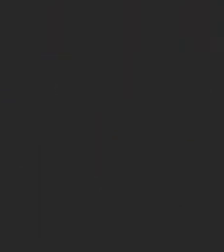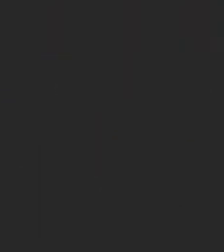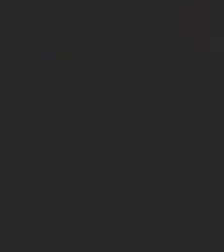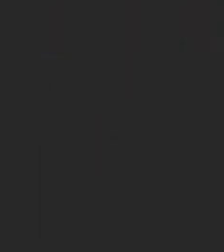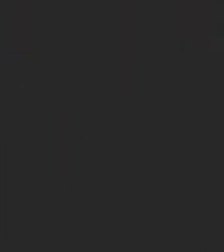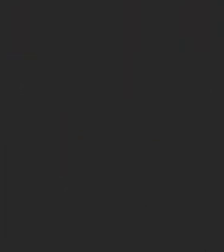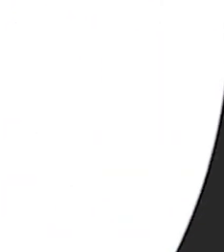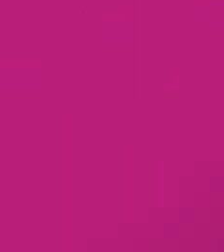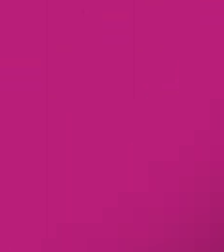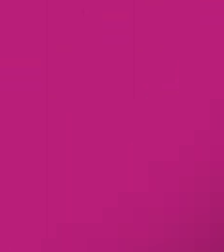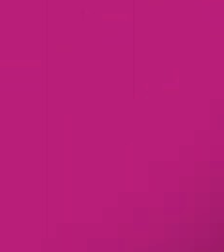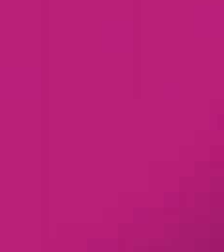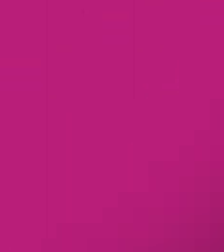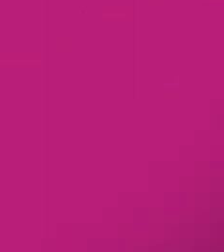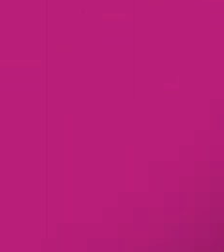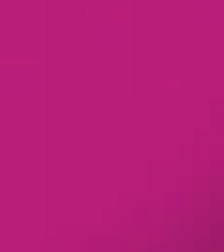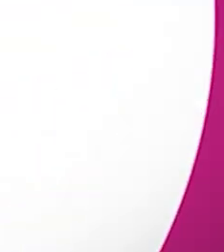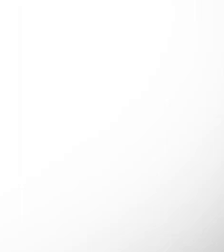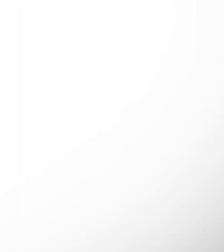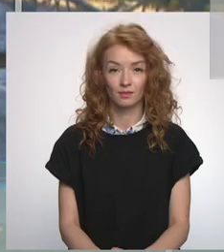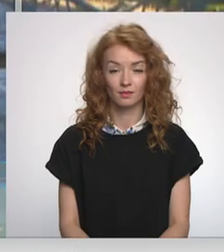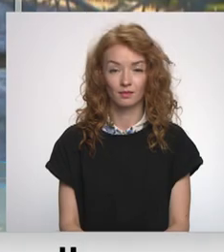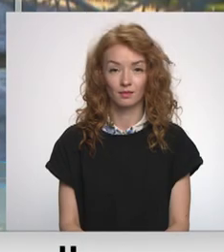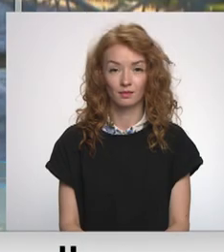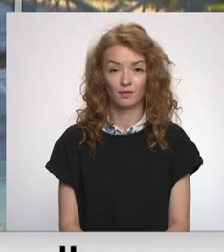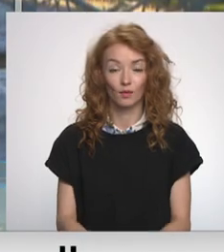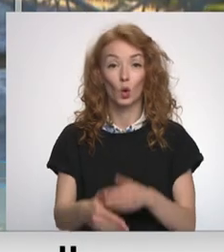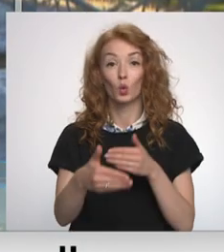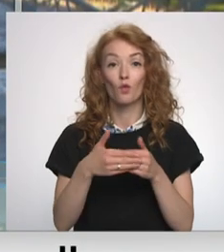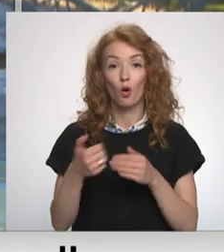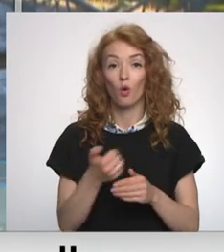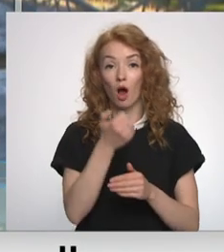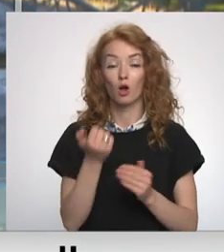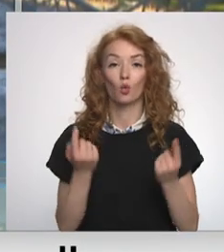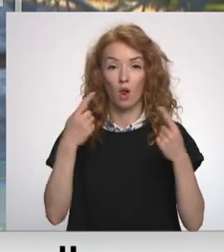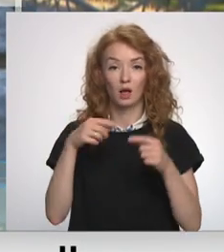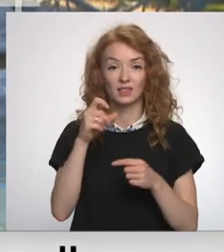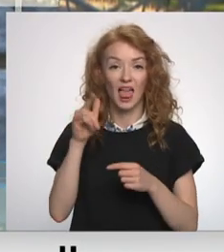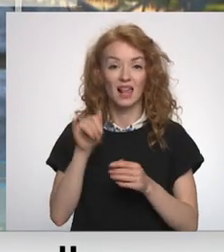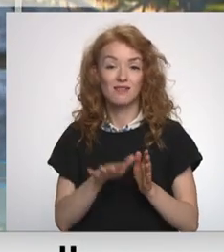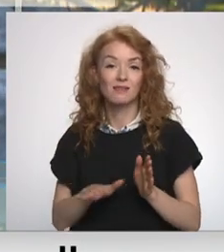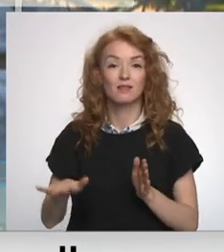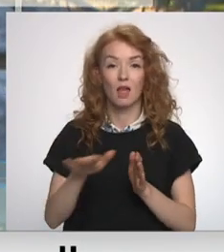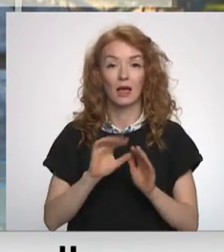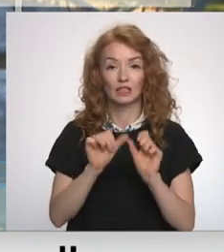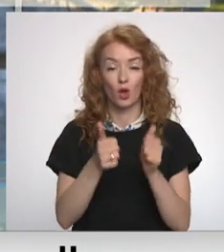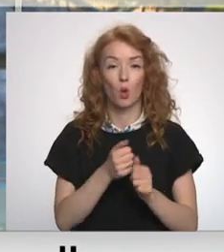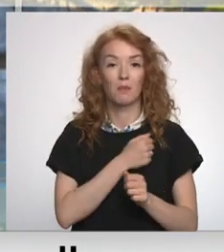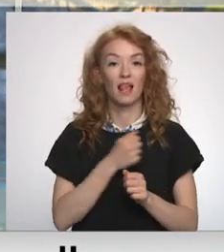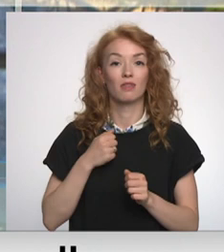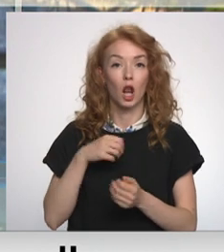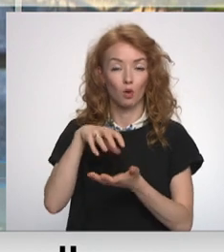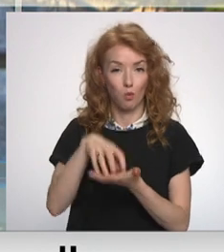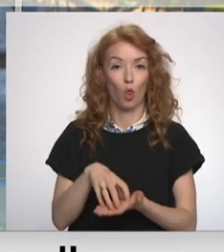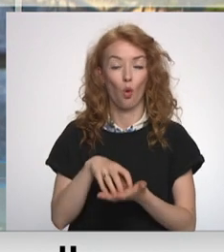Re, viss ēters ir te! Tuvāko gadu laikā Sēlijā tiks izveidots militārais poligons,